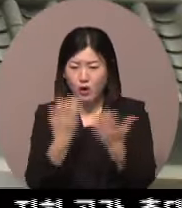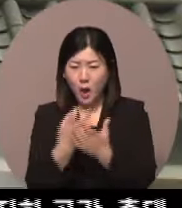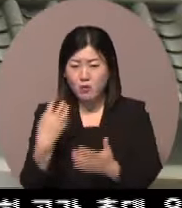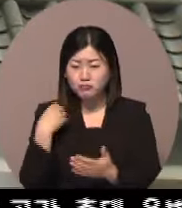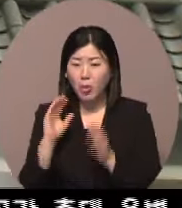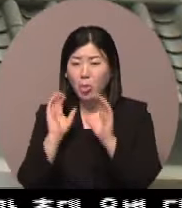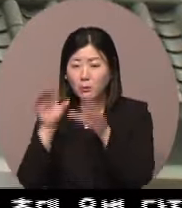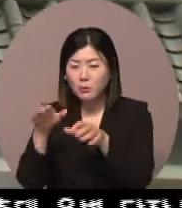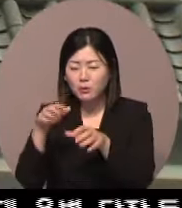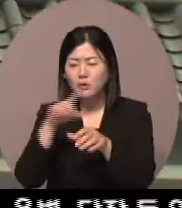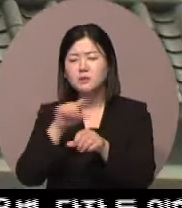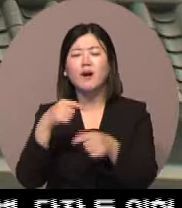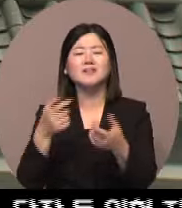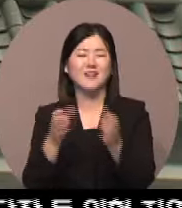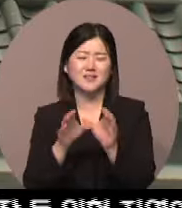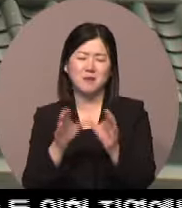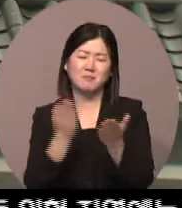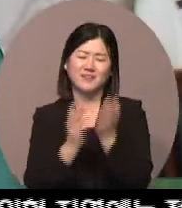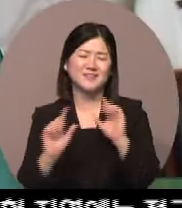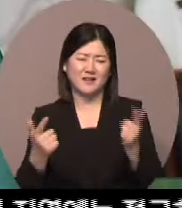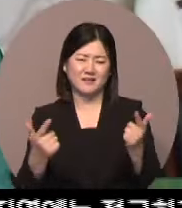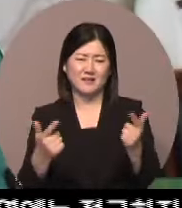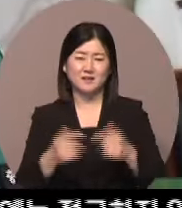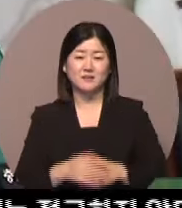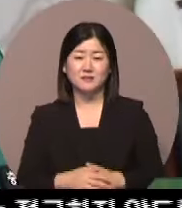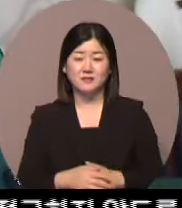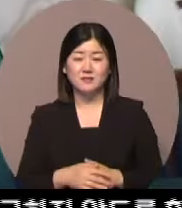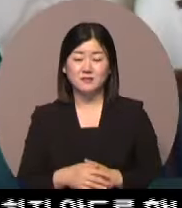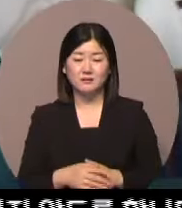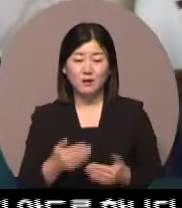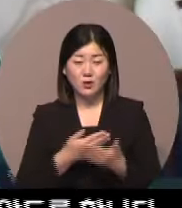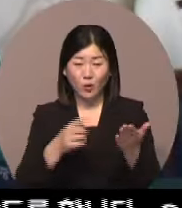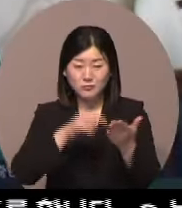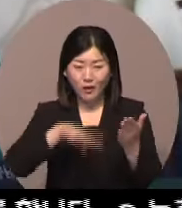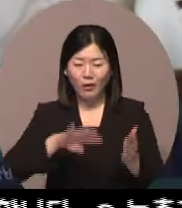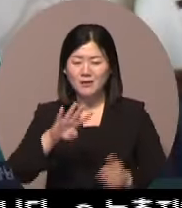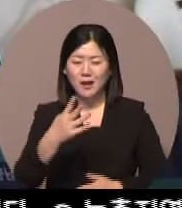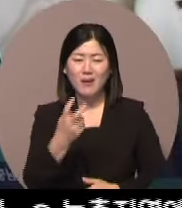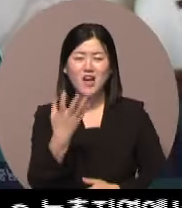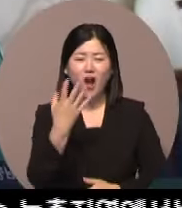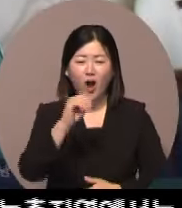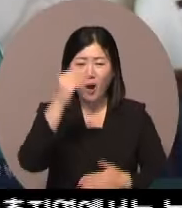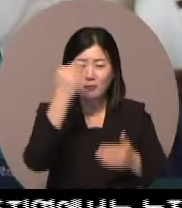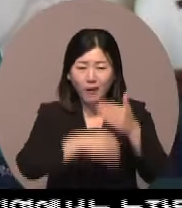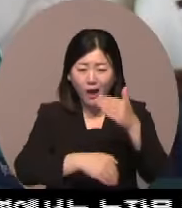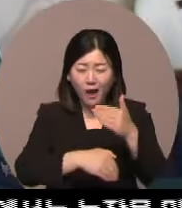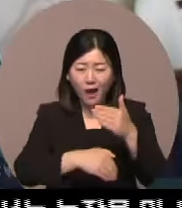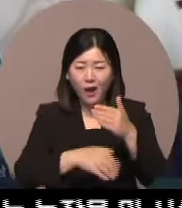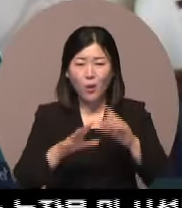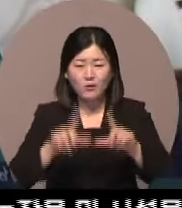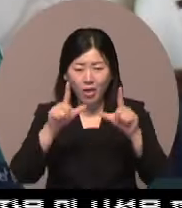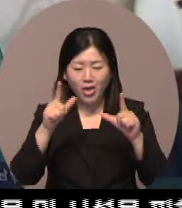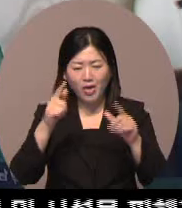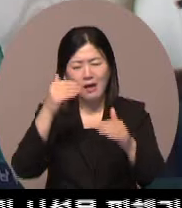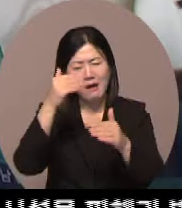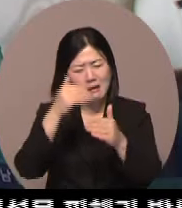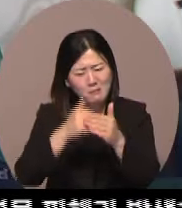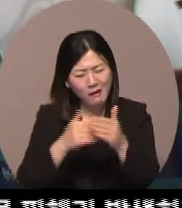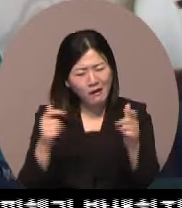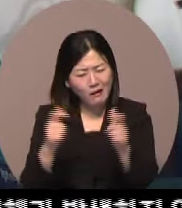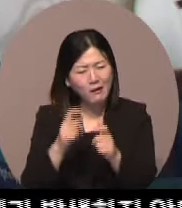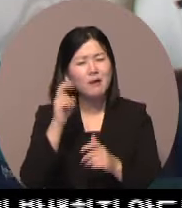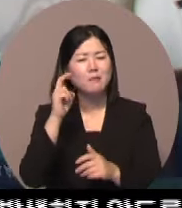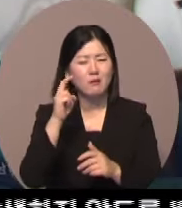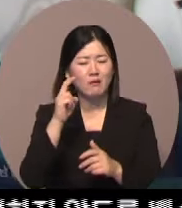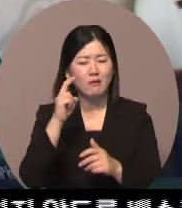떠넘기는 건 부당하다는 겁니다 교세를 402억이나 깎이고 또 올해도 감소될 가능성이